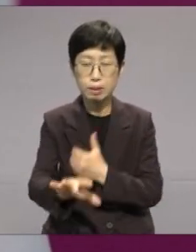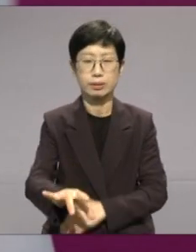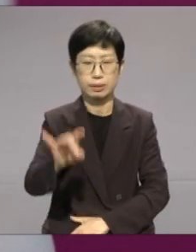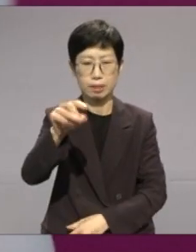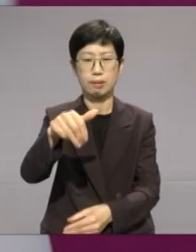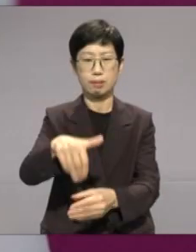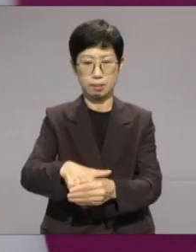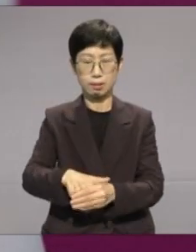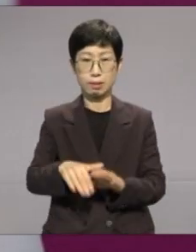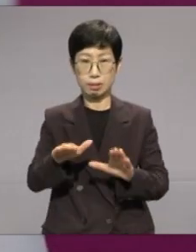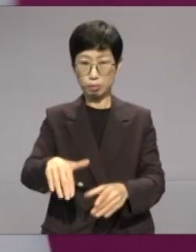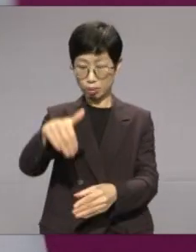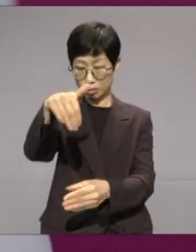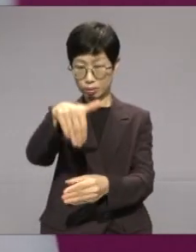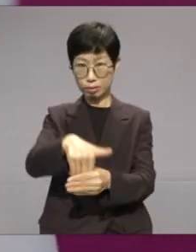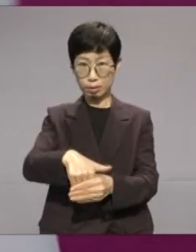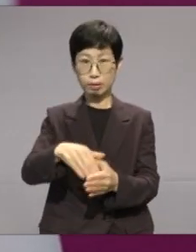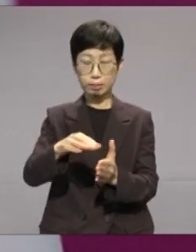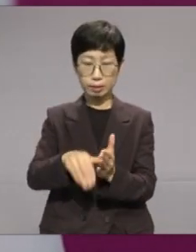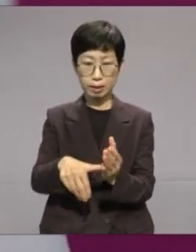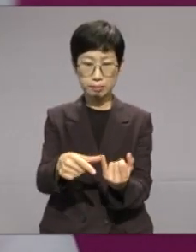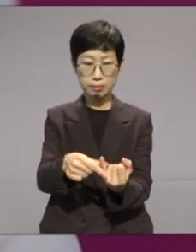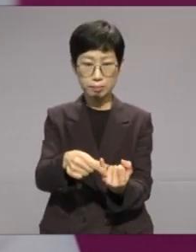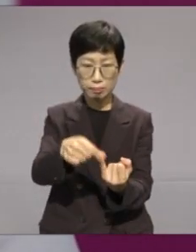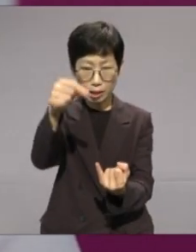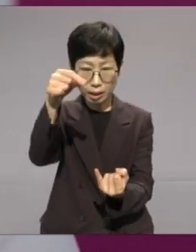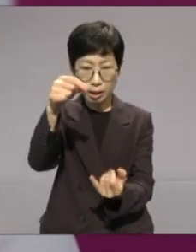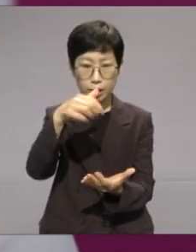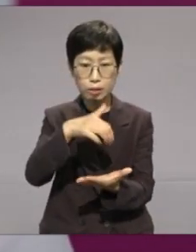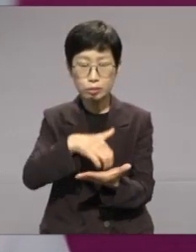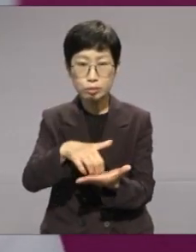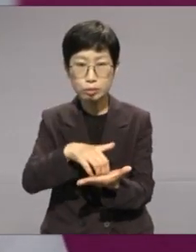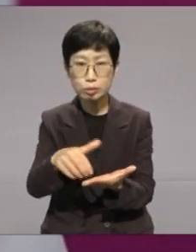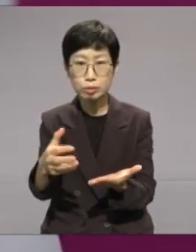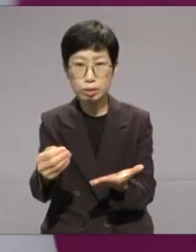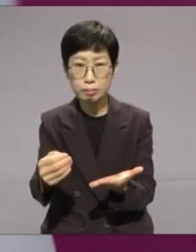今回その30%にするという目標を掲げて初めての国政選挙となりました。 衆議院 選挙において